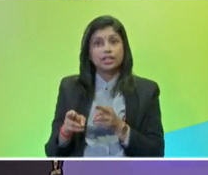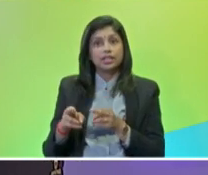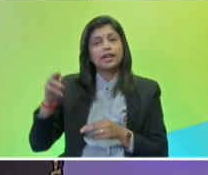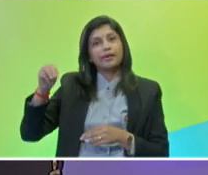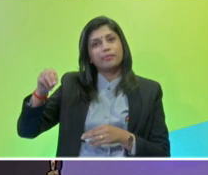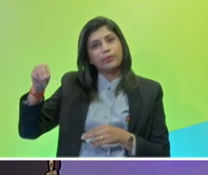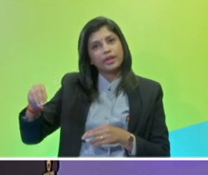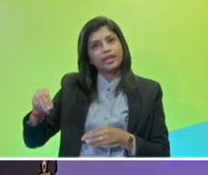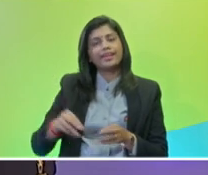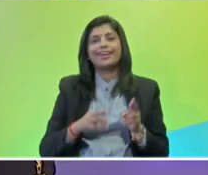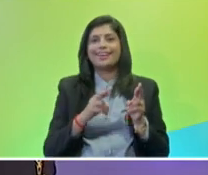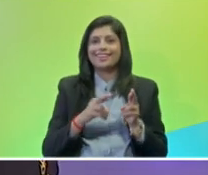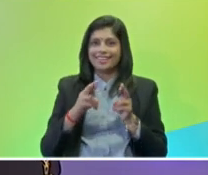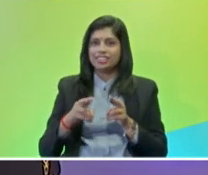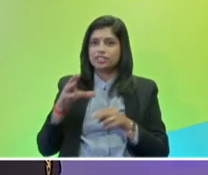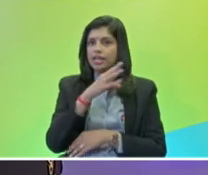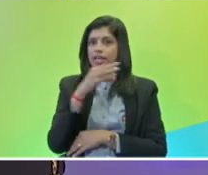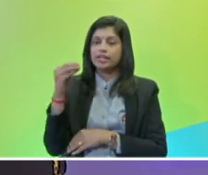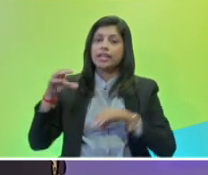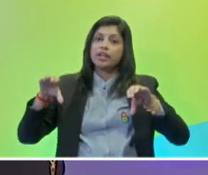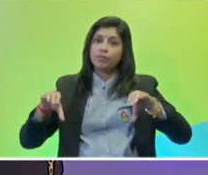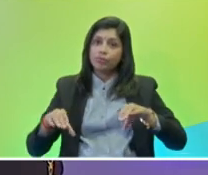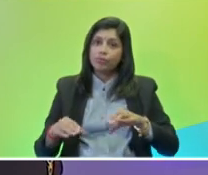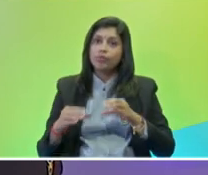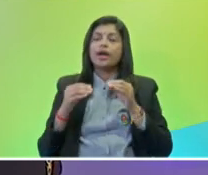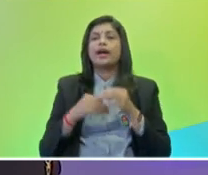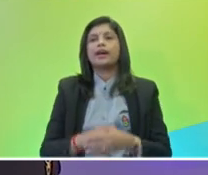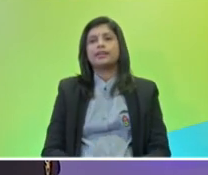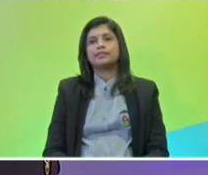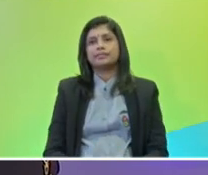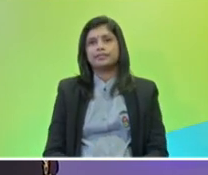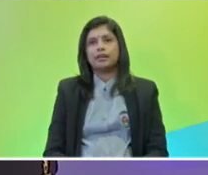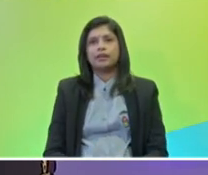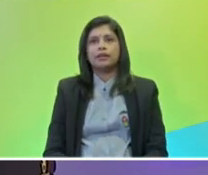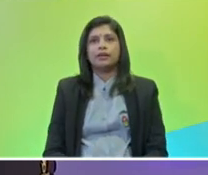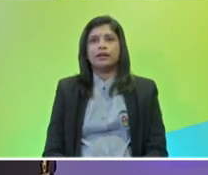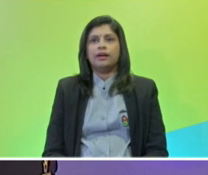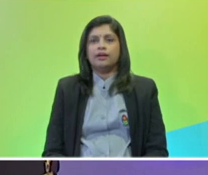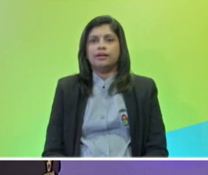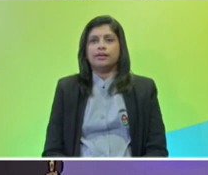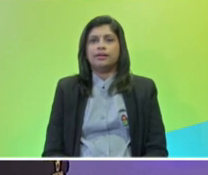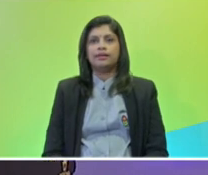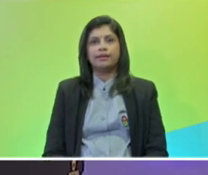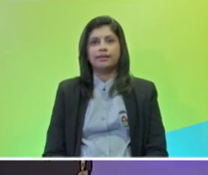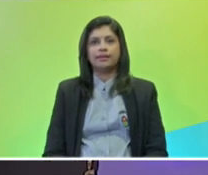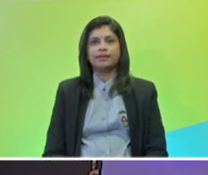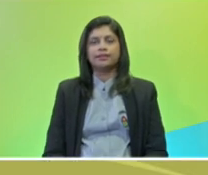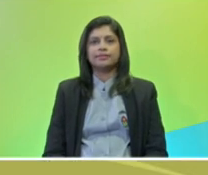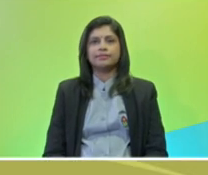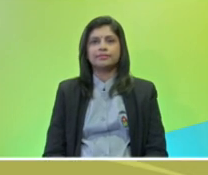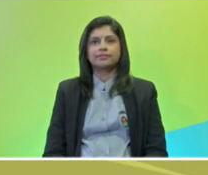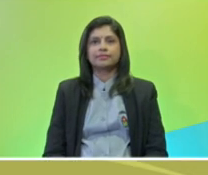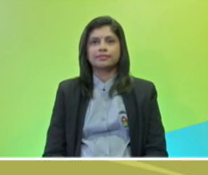dan kumpulan lain akan coba selesaikan Oke kita tengok satu populer